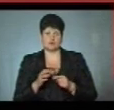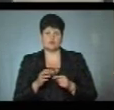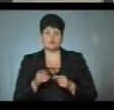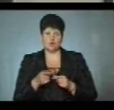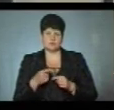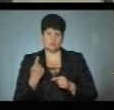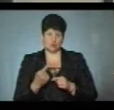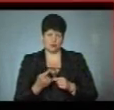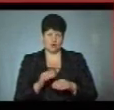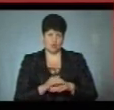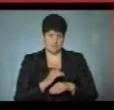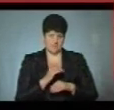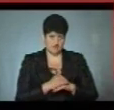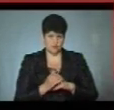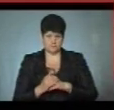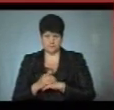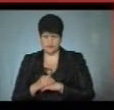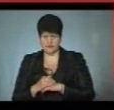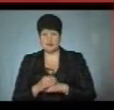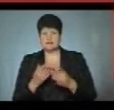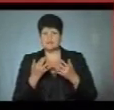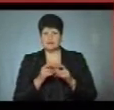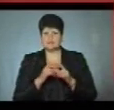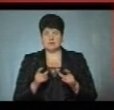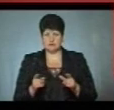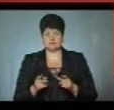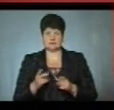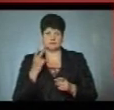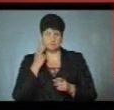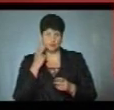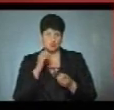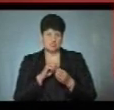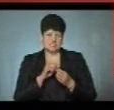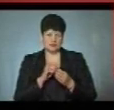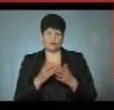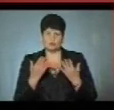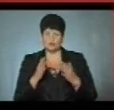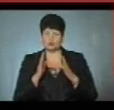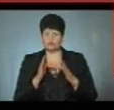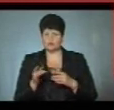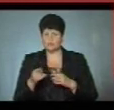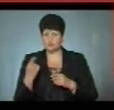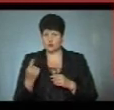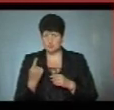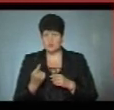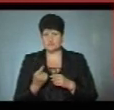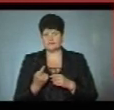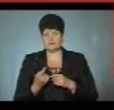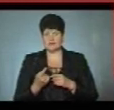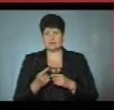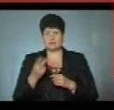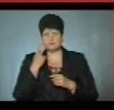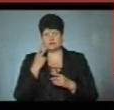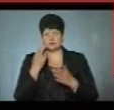вечора. Отож, власне, скільки закладів стаціонарного відпочинку дітей працюватимуть цьогоріч у Тернопільській області? Саме на стаціонарний